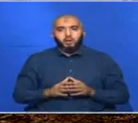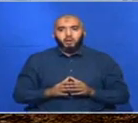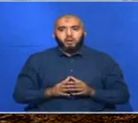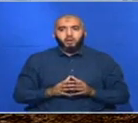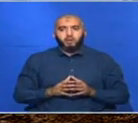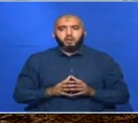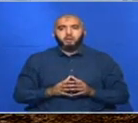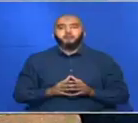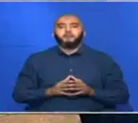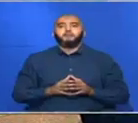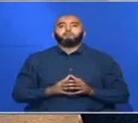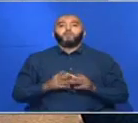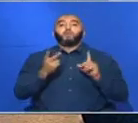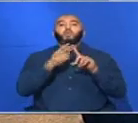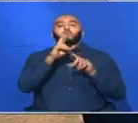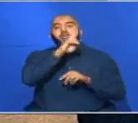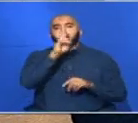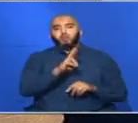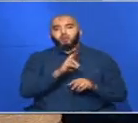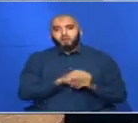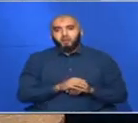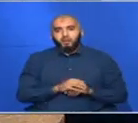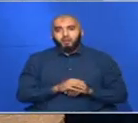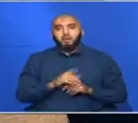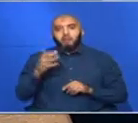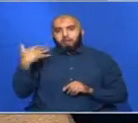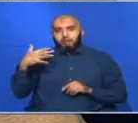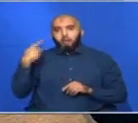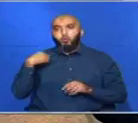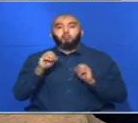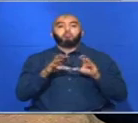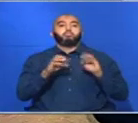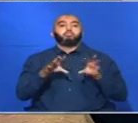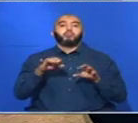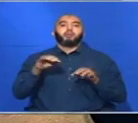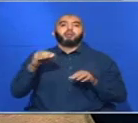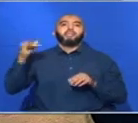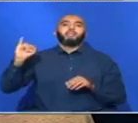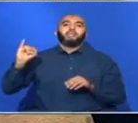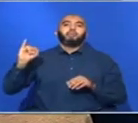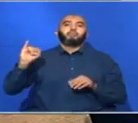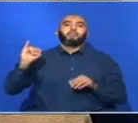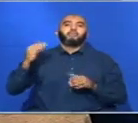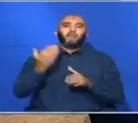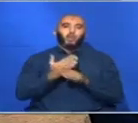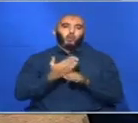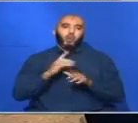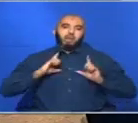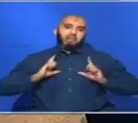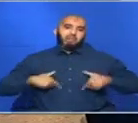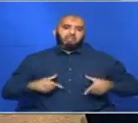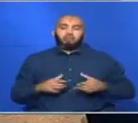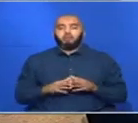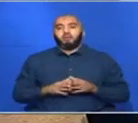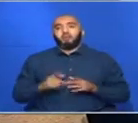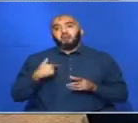سؤال اخر تقول في فتره معينه كنت ادرس التربيه الاسلاميه ففي الدرس احيانا تكون على غير